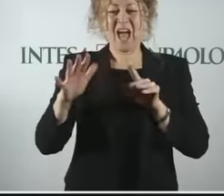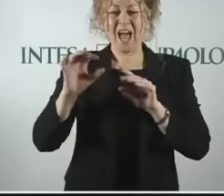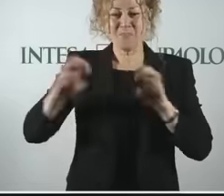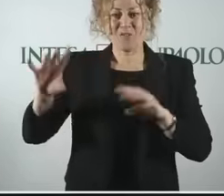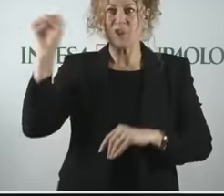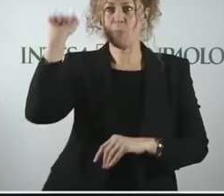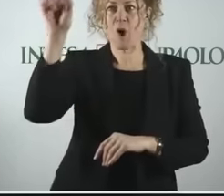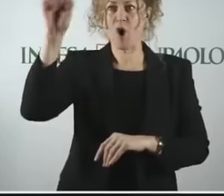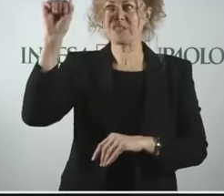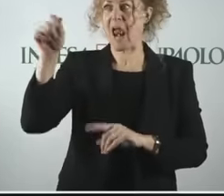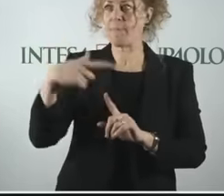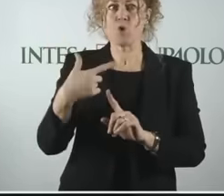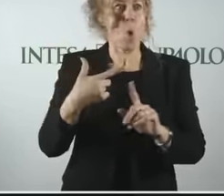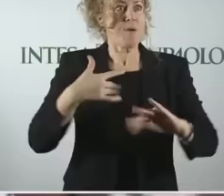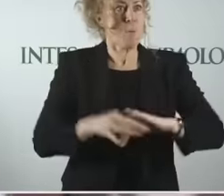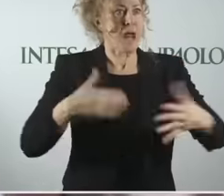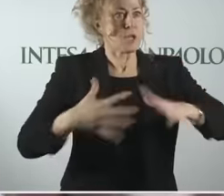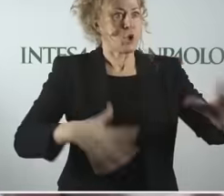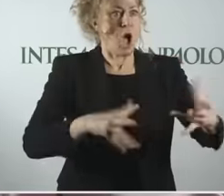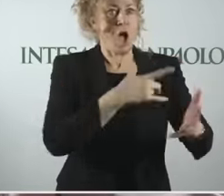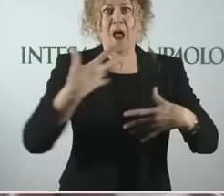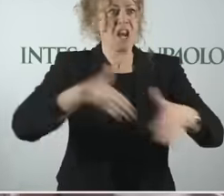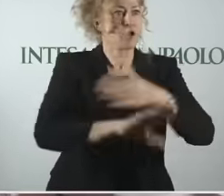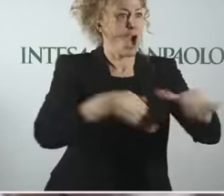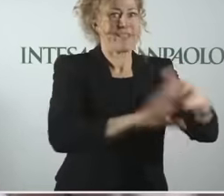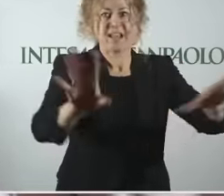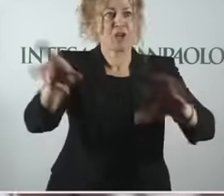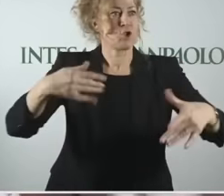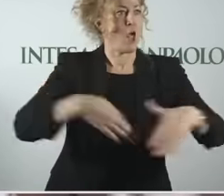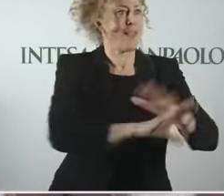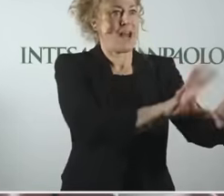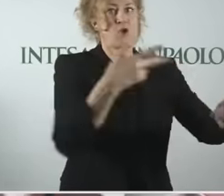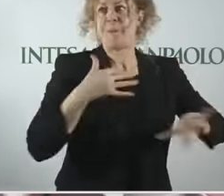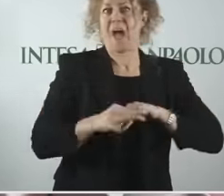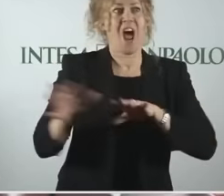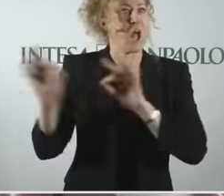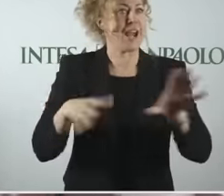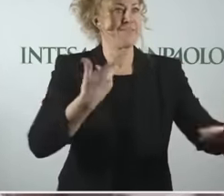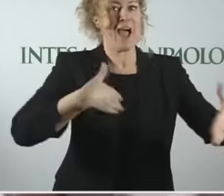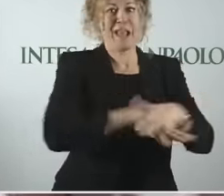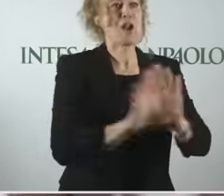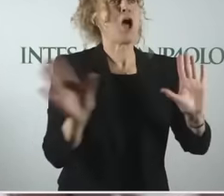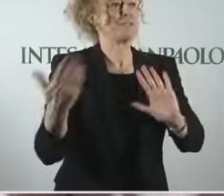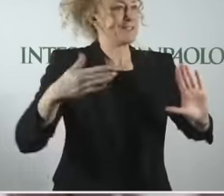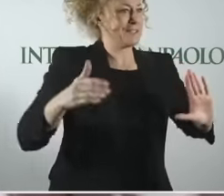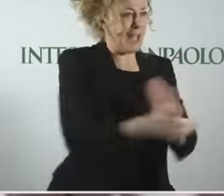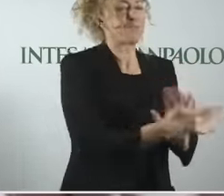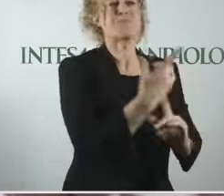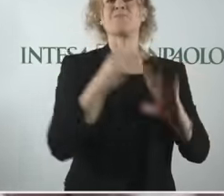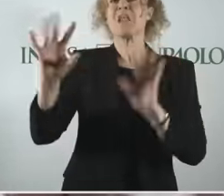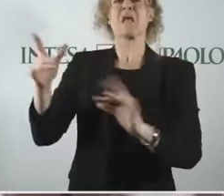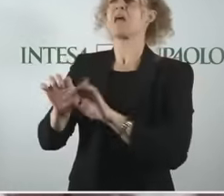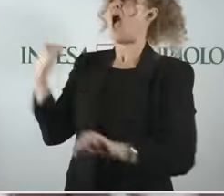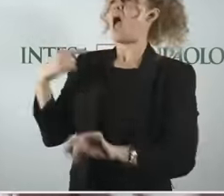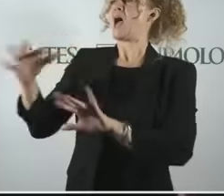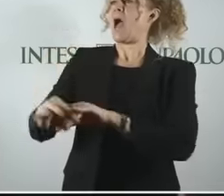Accidenti È tornato mio marito nasconditi nasconditi torna il marito E com'è come